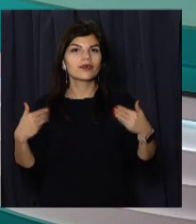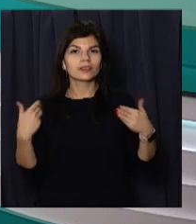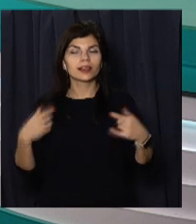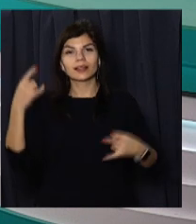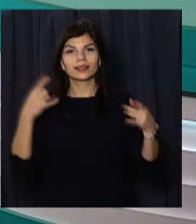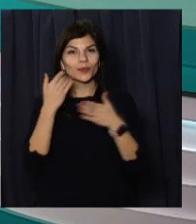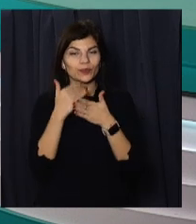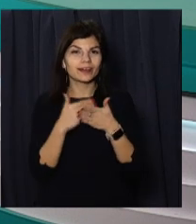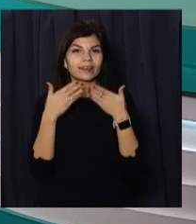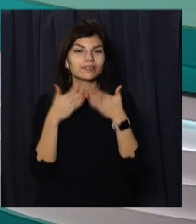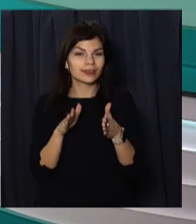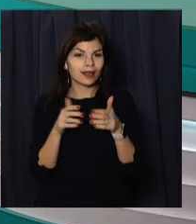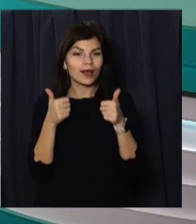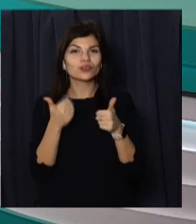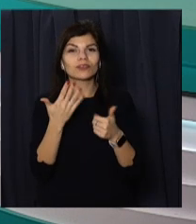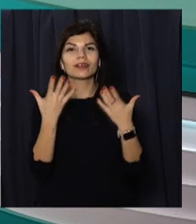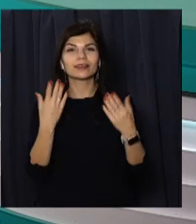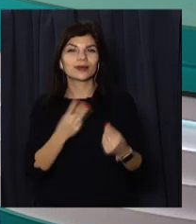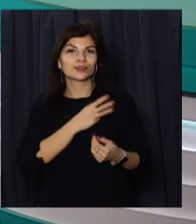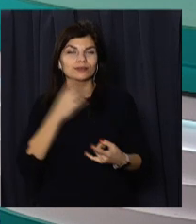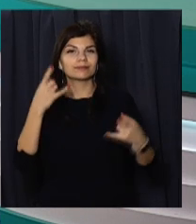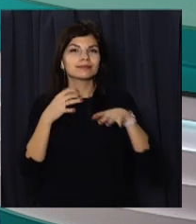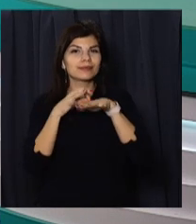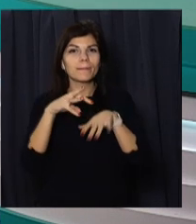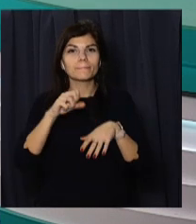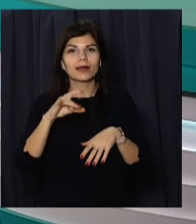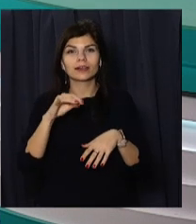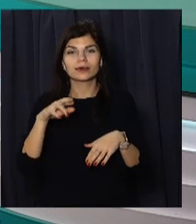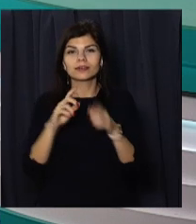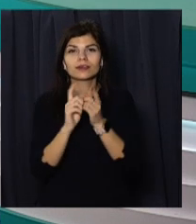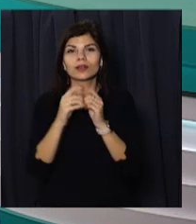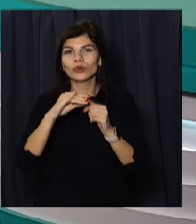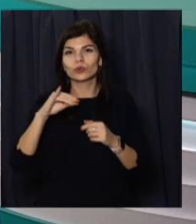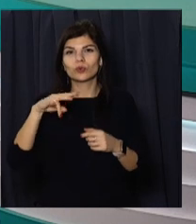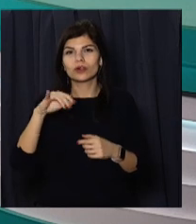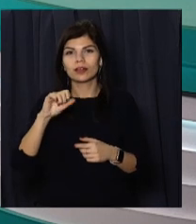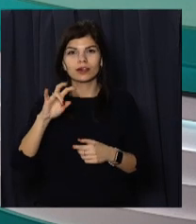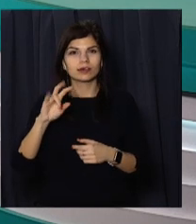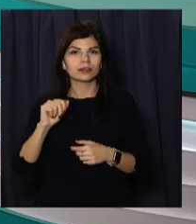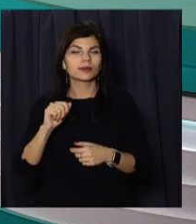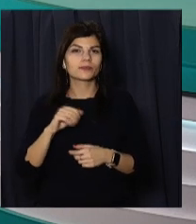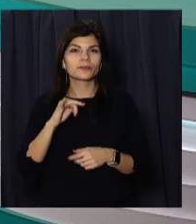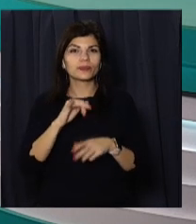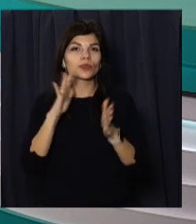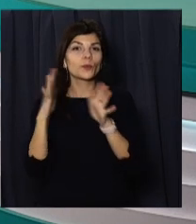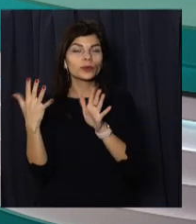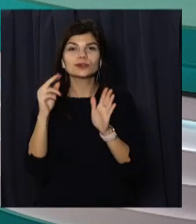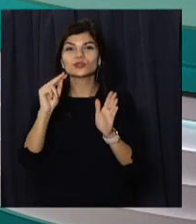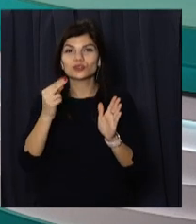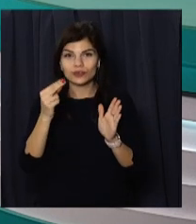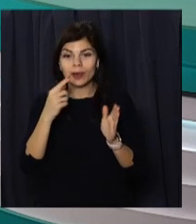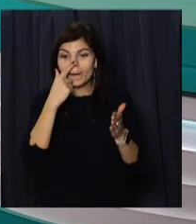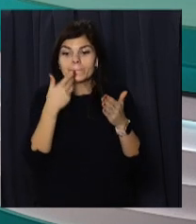Вітаю з вами телеканал «Відкритий». Вдалого дня вам бажають Марія Требушенко та сурдоперекладачка Юліана Пуговкіна. І про події